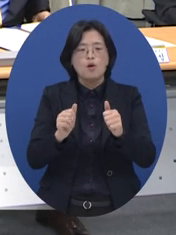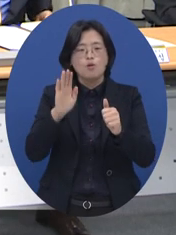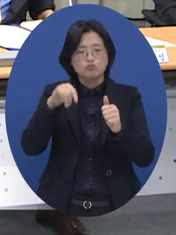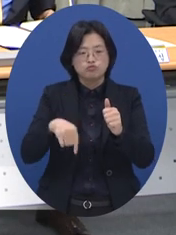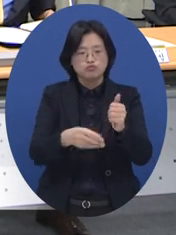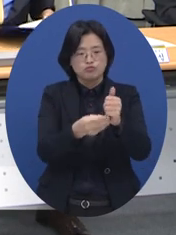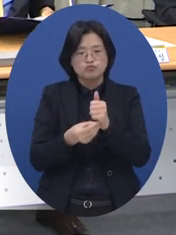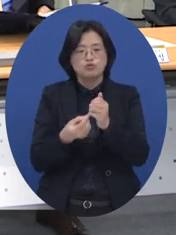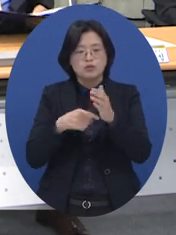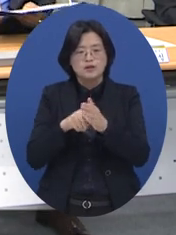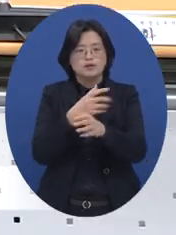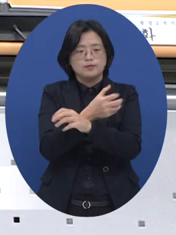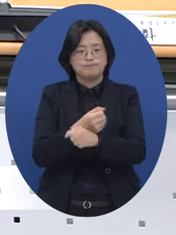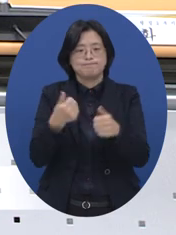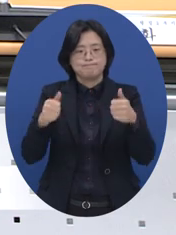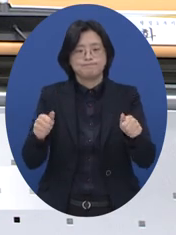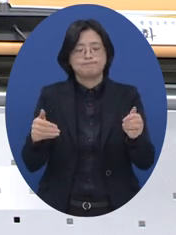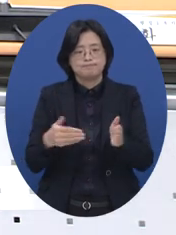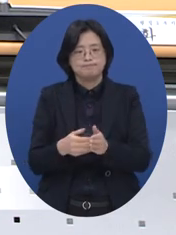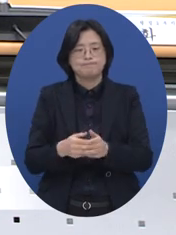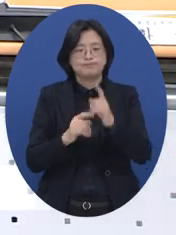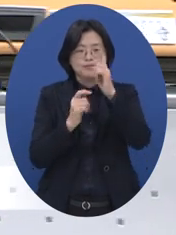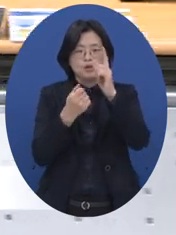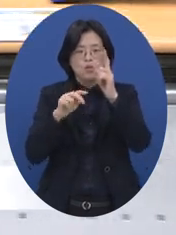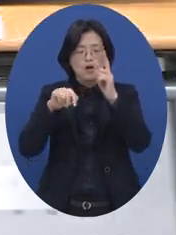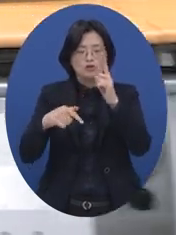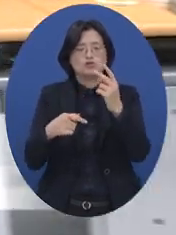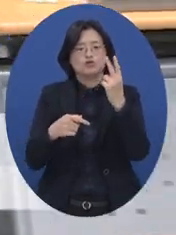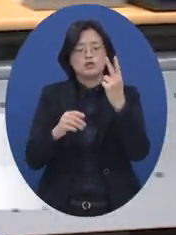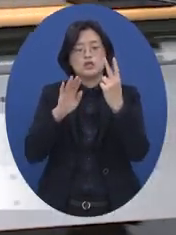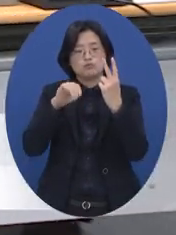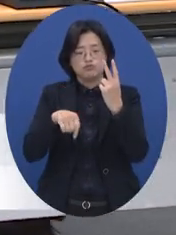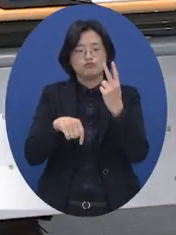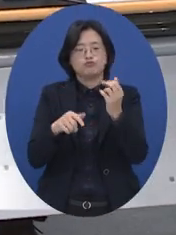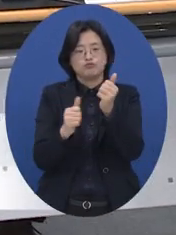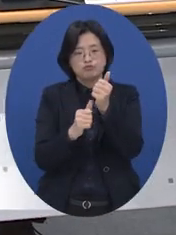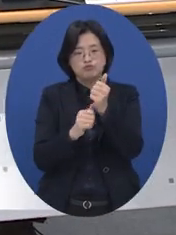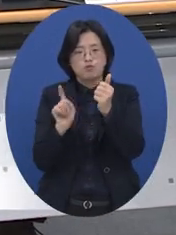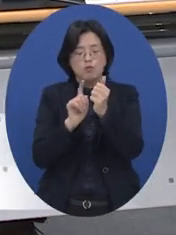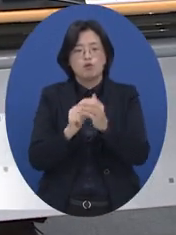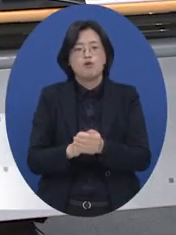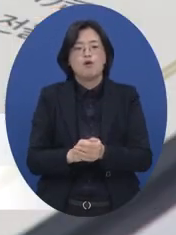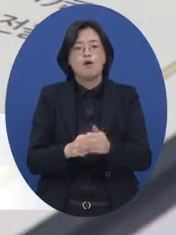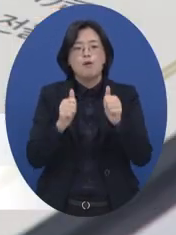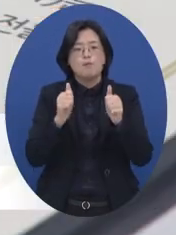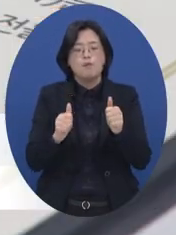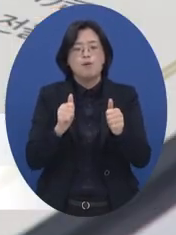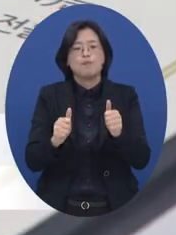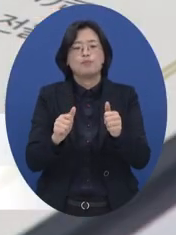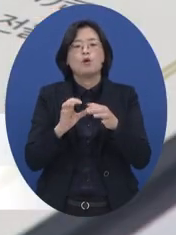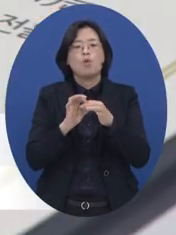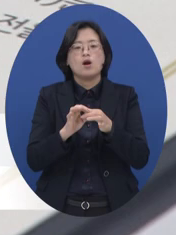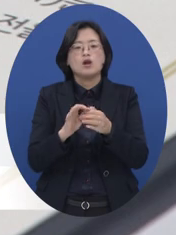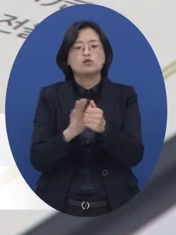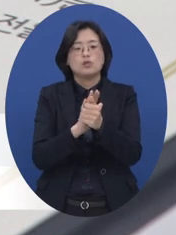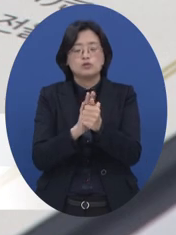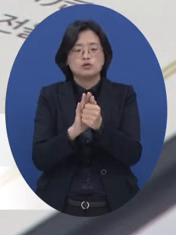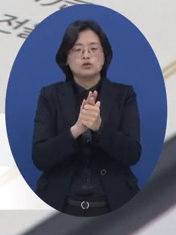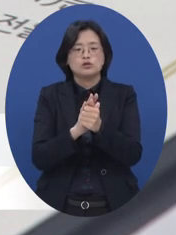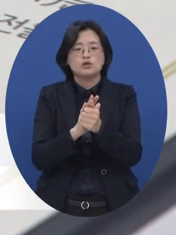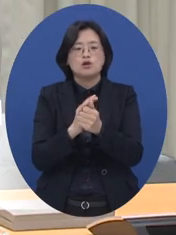협약을 체결했습니다. 이화순 경기도 행정이부지사는 사법서비스 개선에 대한 경기북부도민들의 열망이